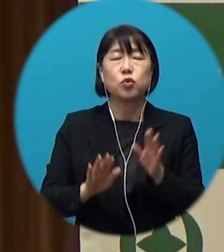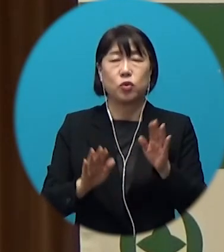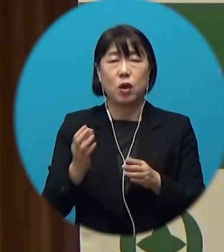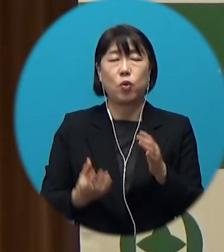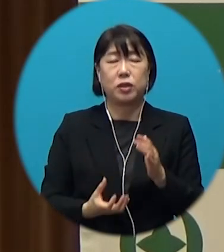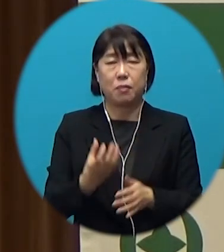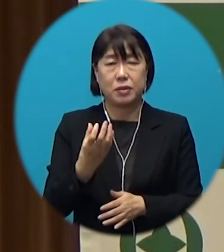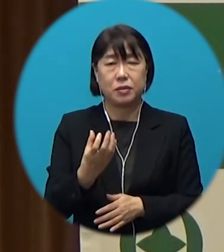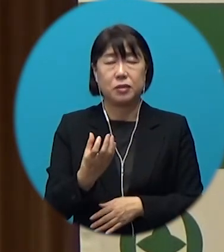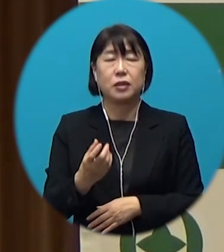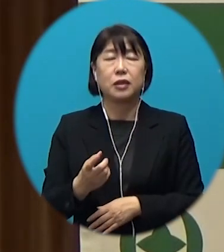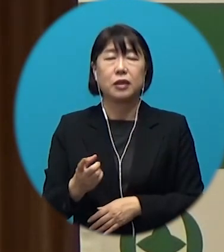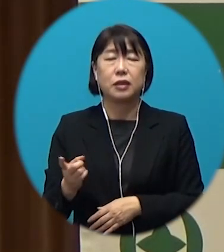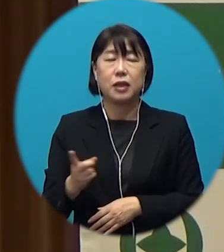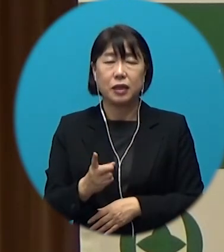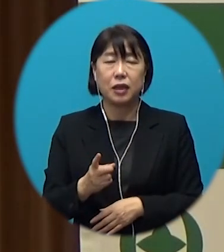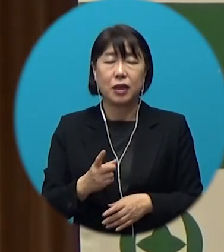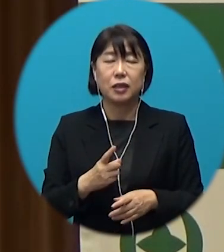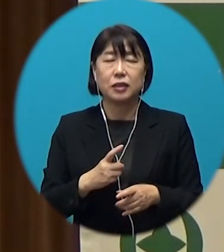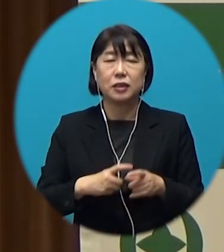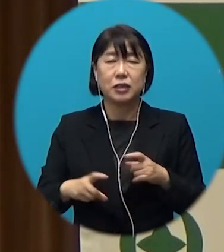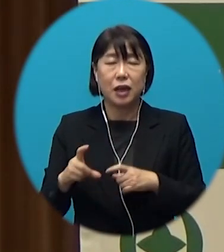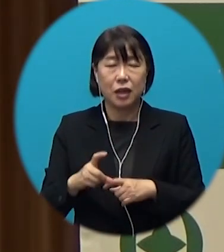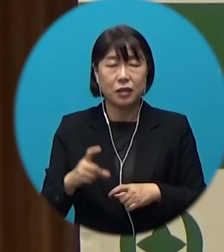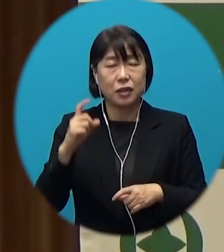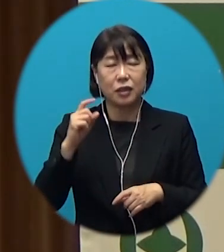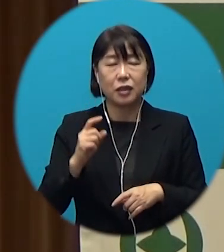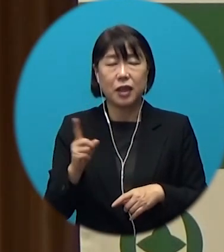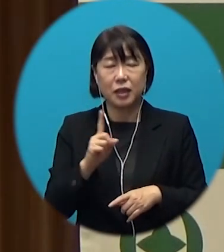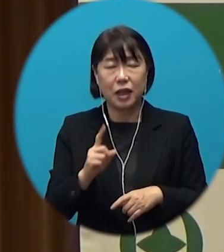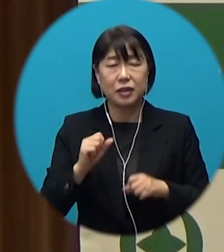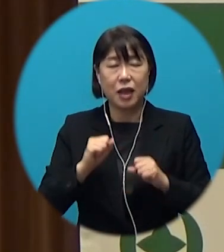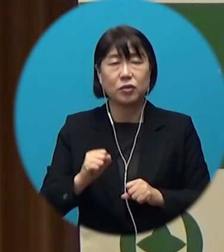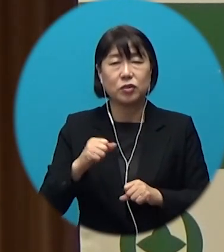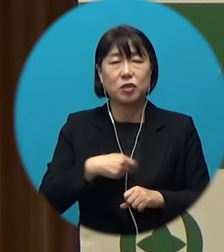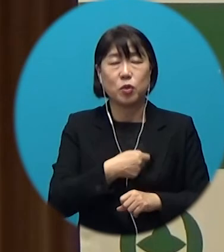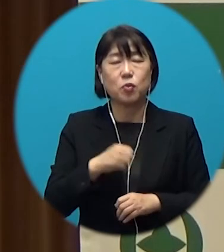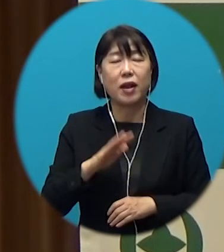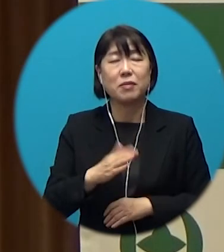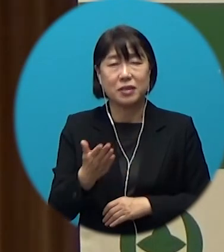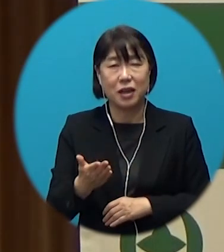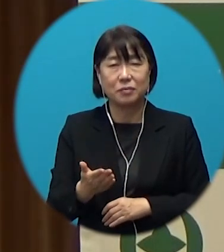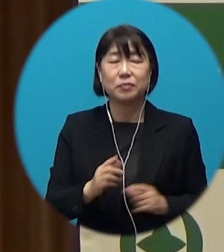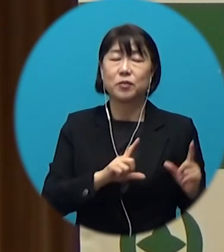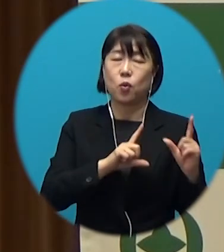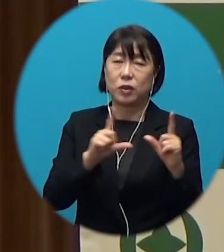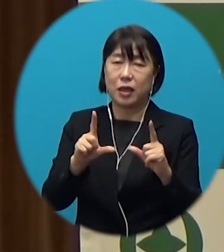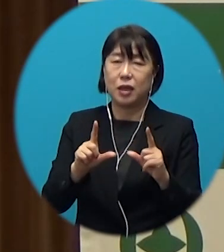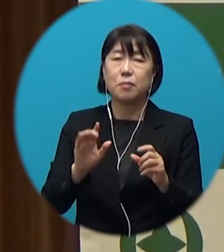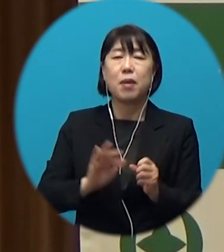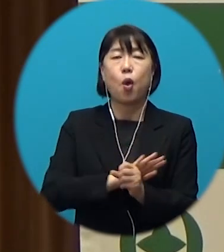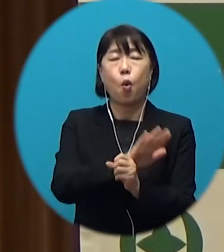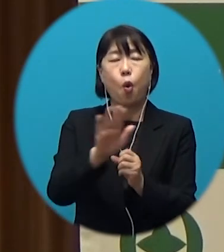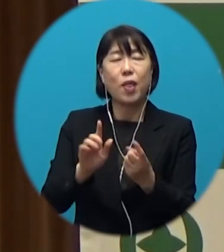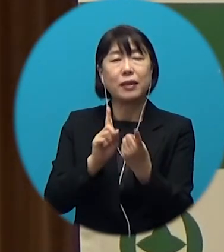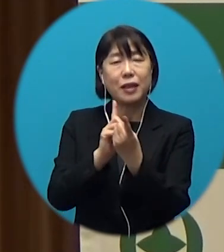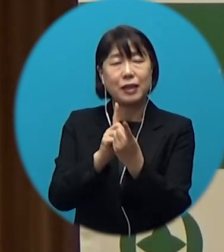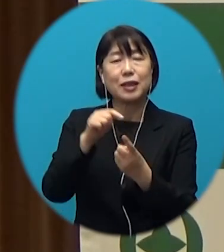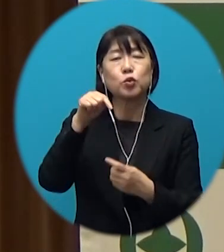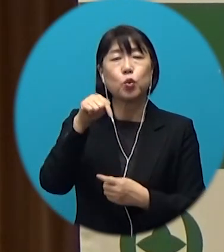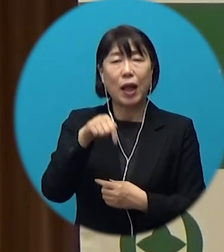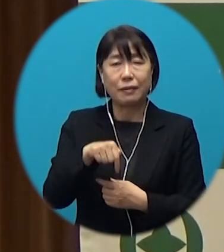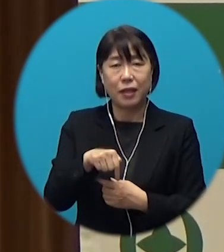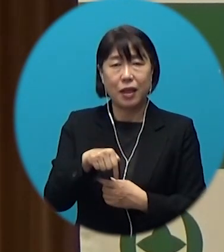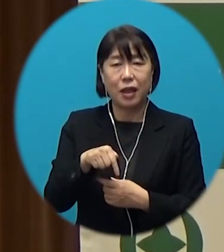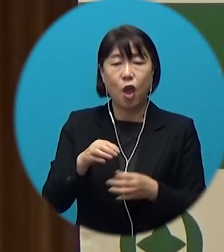あのことを何かやるとか、それ今のところ考えがありましたか。 そうですね、あの、まあ、コロナ対策の中でですね、あの、売上